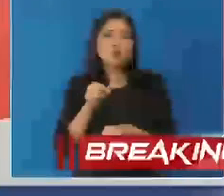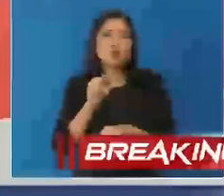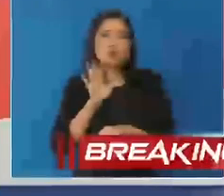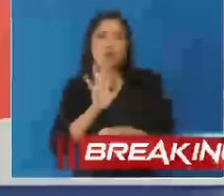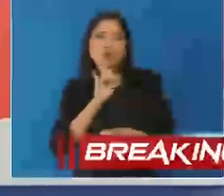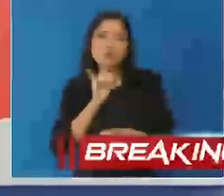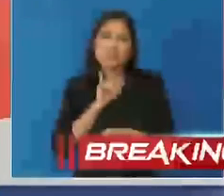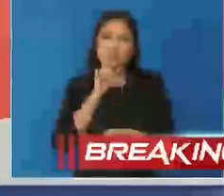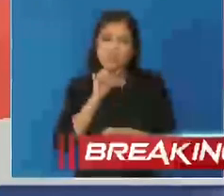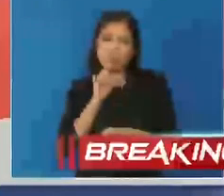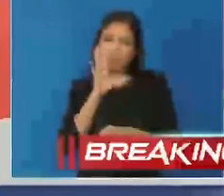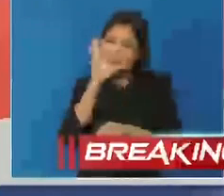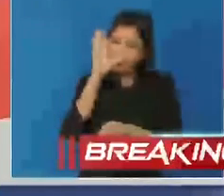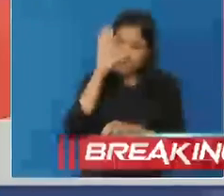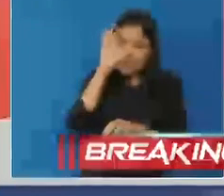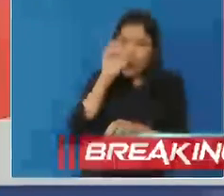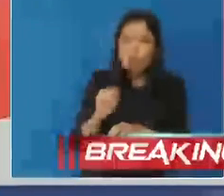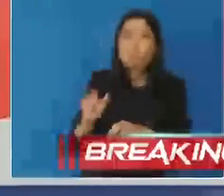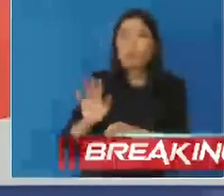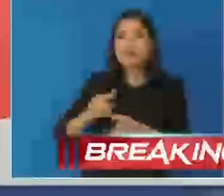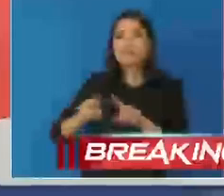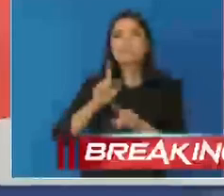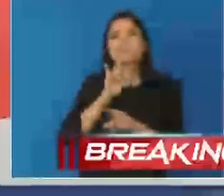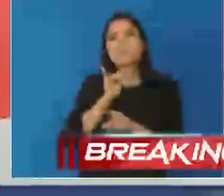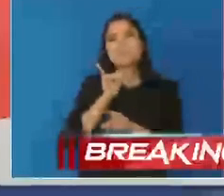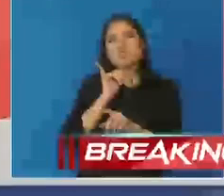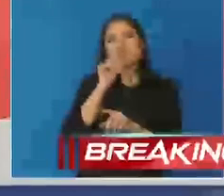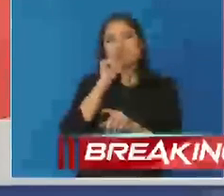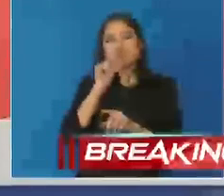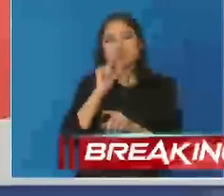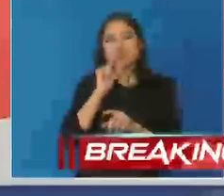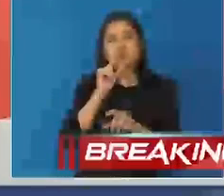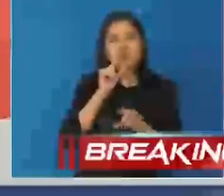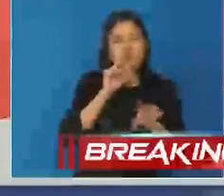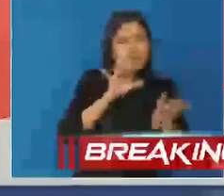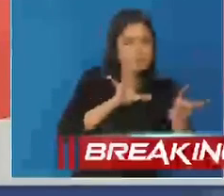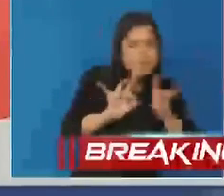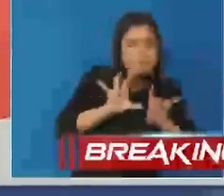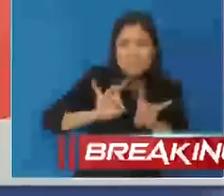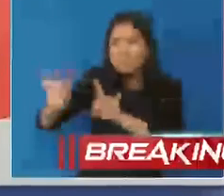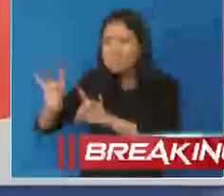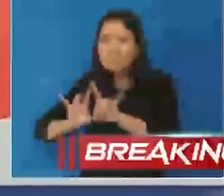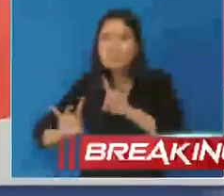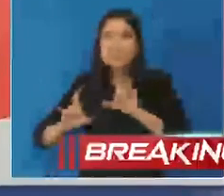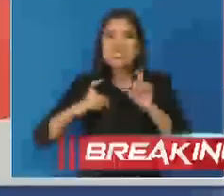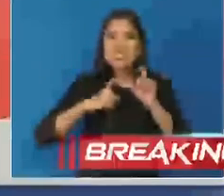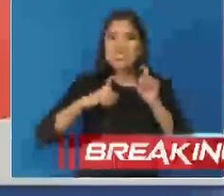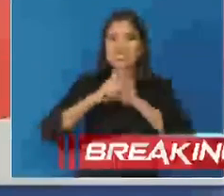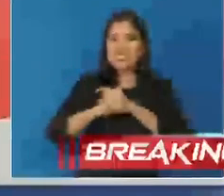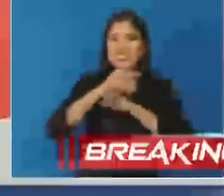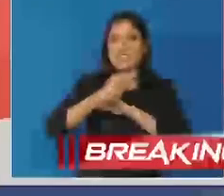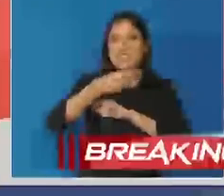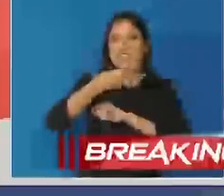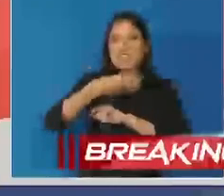diagnosa tetapi merupakan penapisan penyaringan skrining untuk mengarah pada